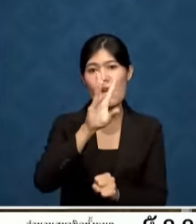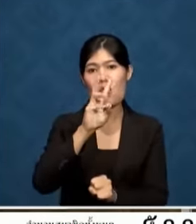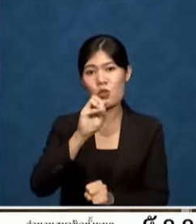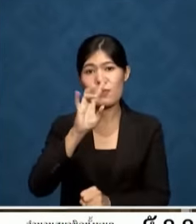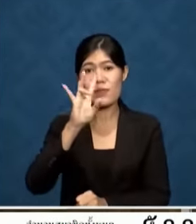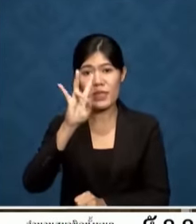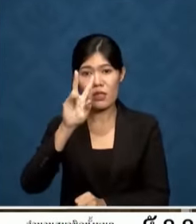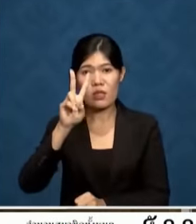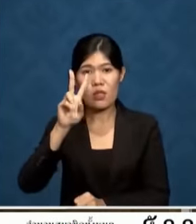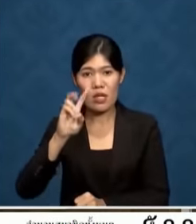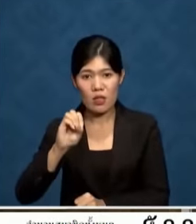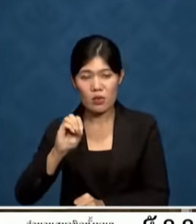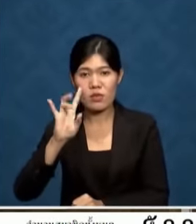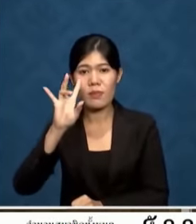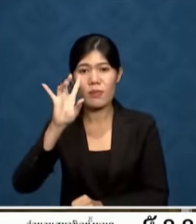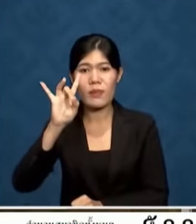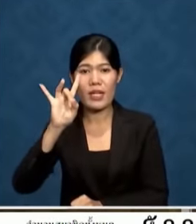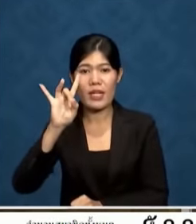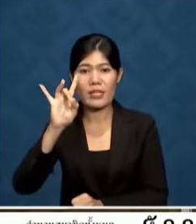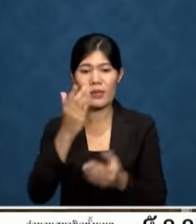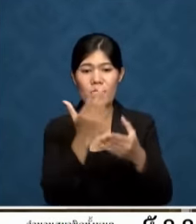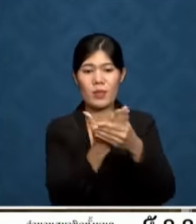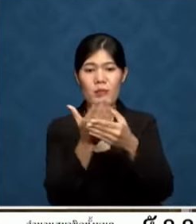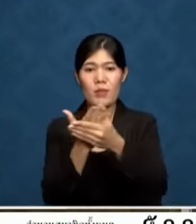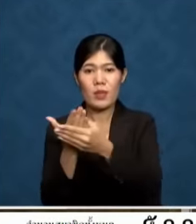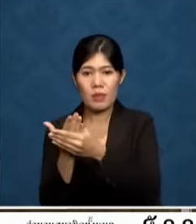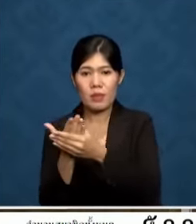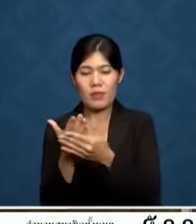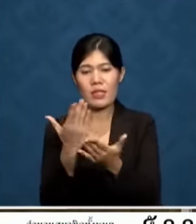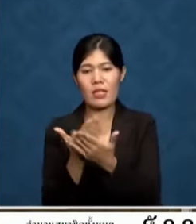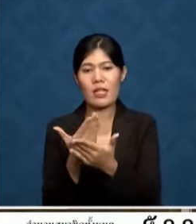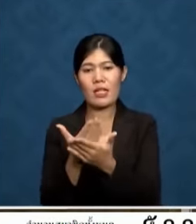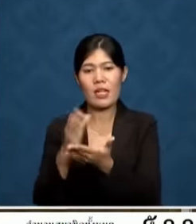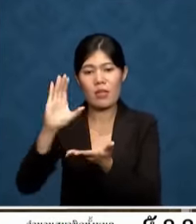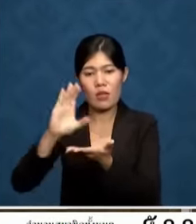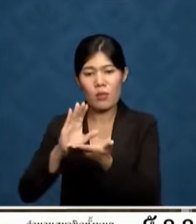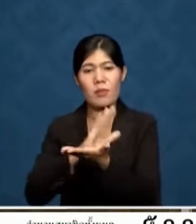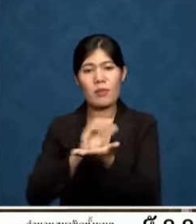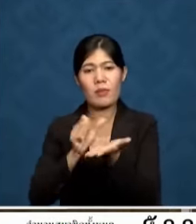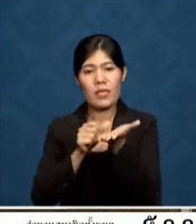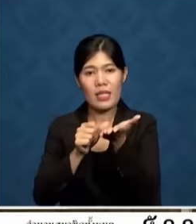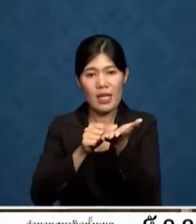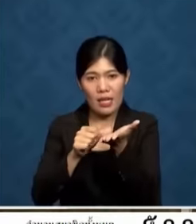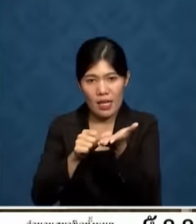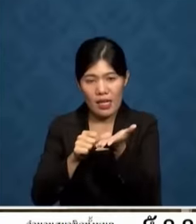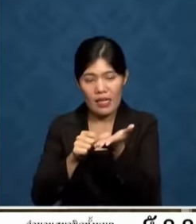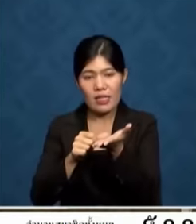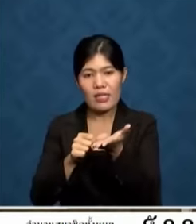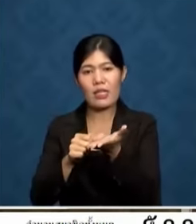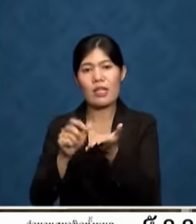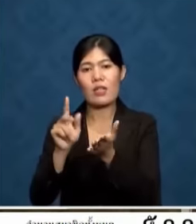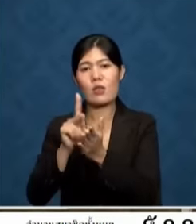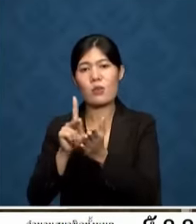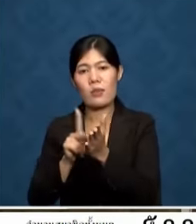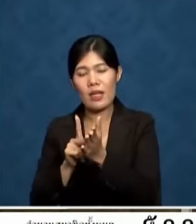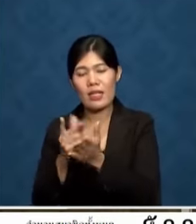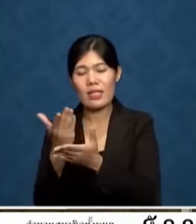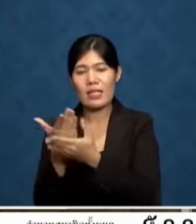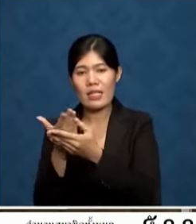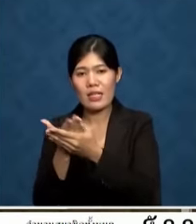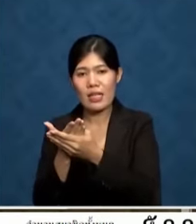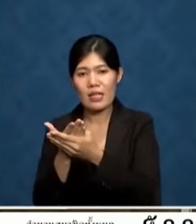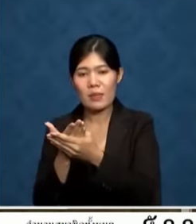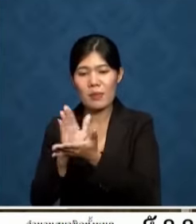งบเพิ่มเติม 67 1ฉบับแล้วก็งบเปลี่ยนแปลงงบประมาณ 67อีก 1ฉบับ 4ฉบับยังไม่รวม